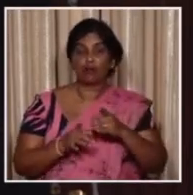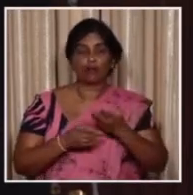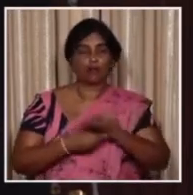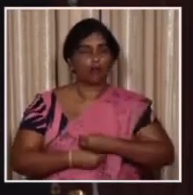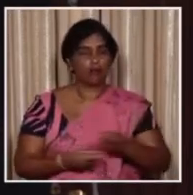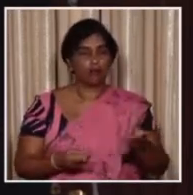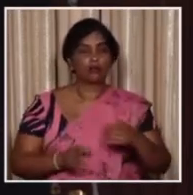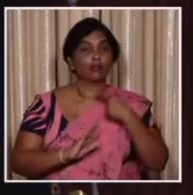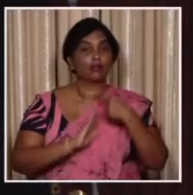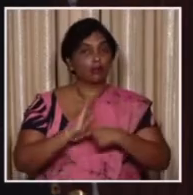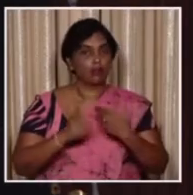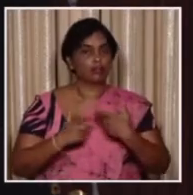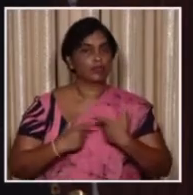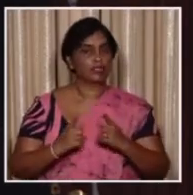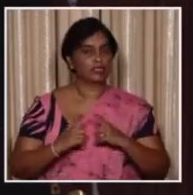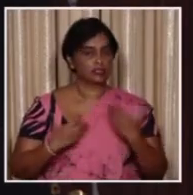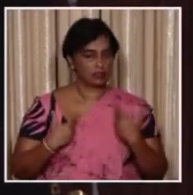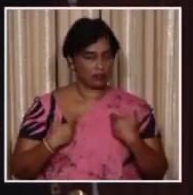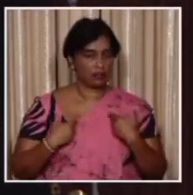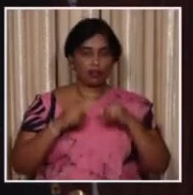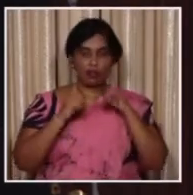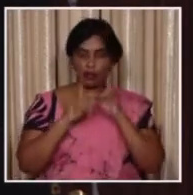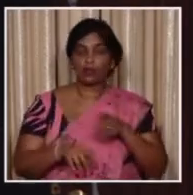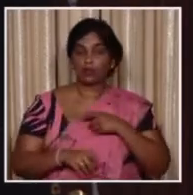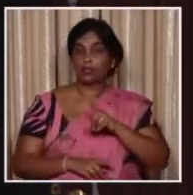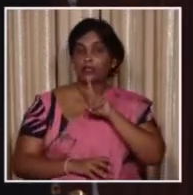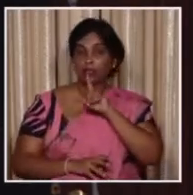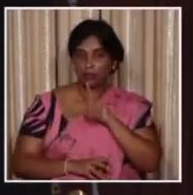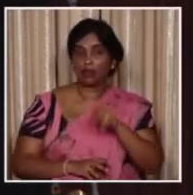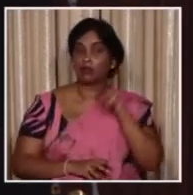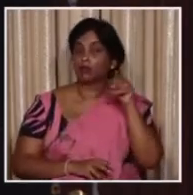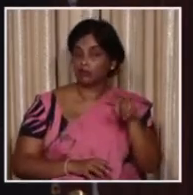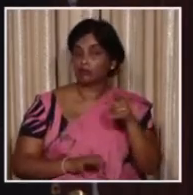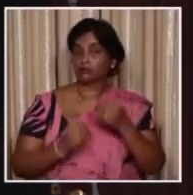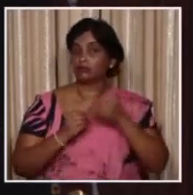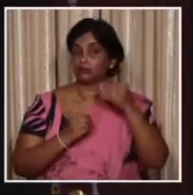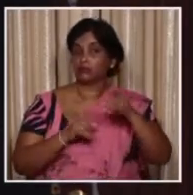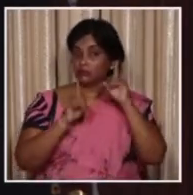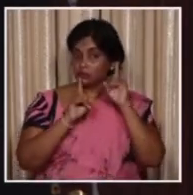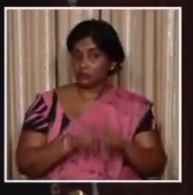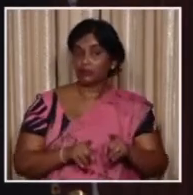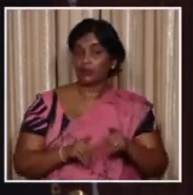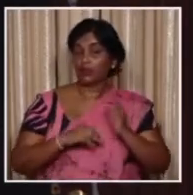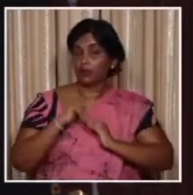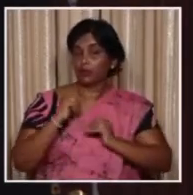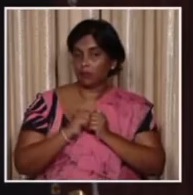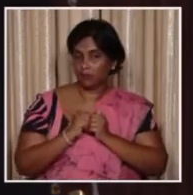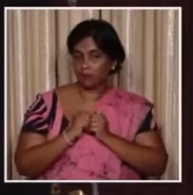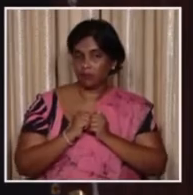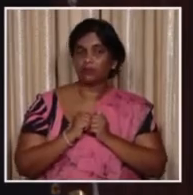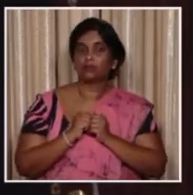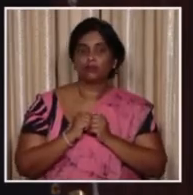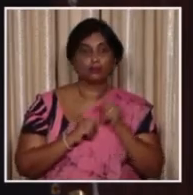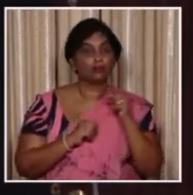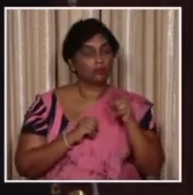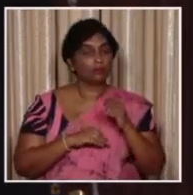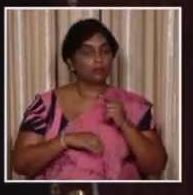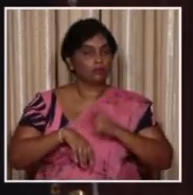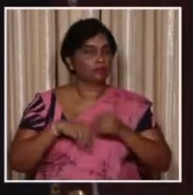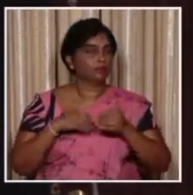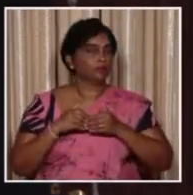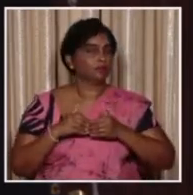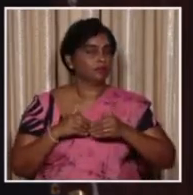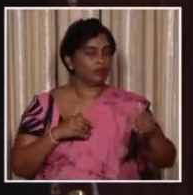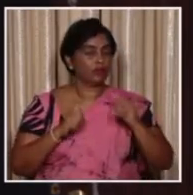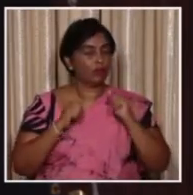කරපු රටක අපි ජීවත් වෙන්නේ. ඒ නිසා අපි කියනවා ඔබතුමා ඉදිරියේ මේ තියෙන ක්‍රමවේදය ඔබතුමාගේ මේ කාල සීමාව